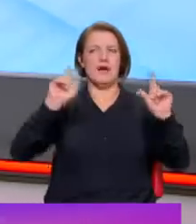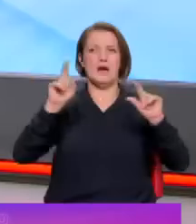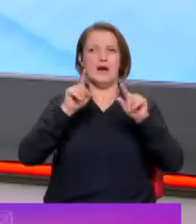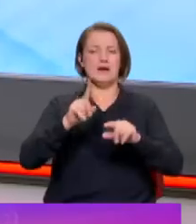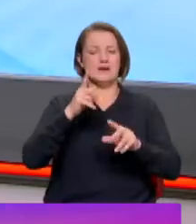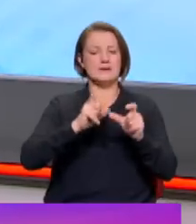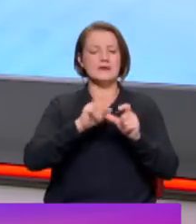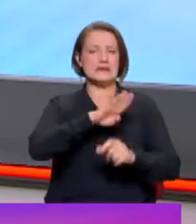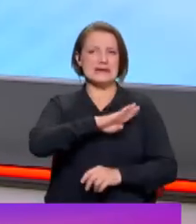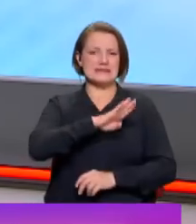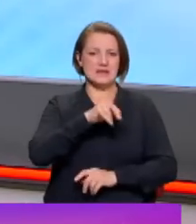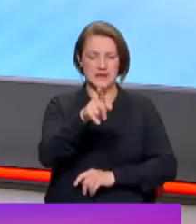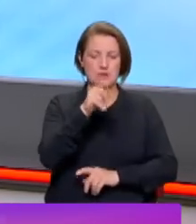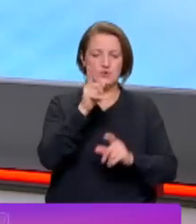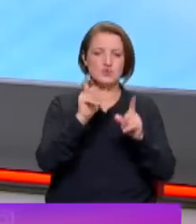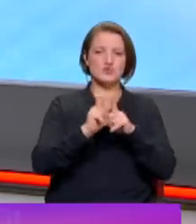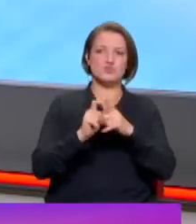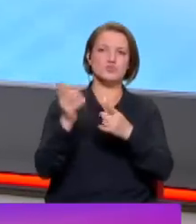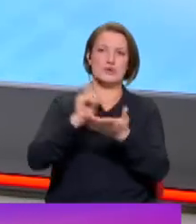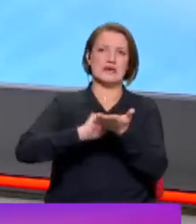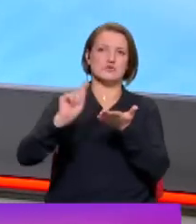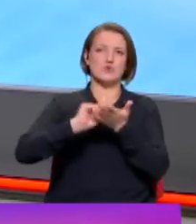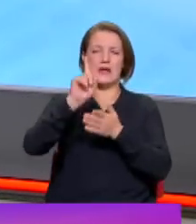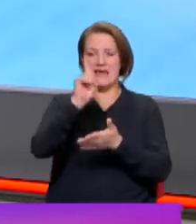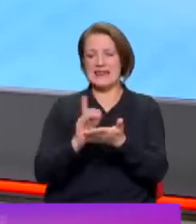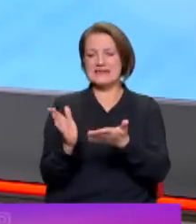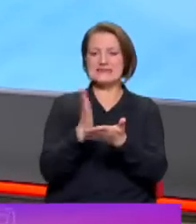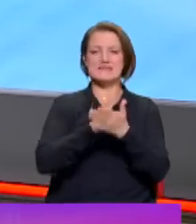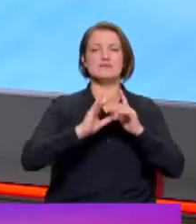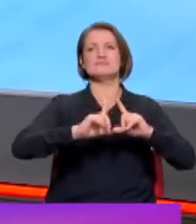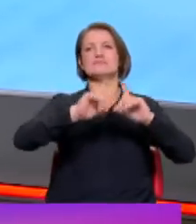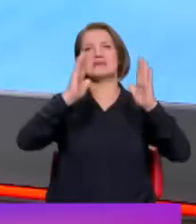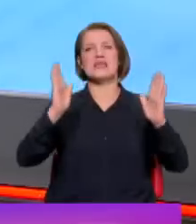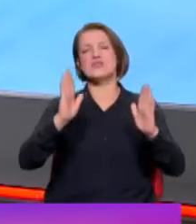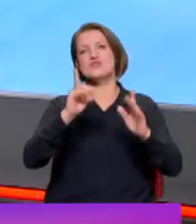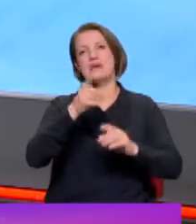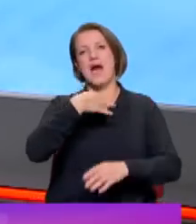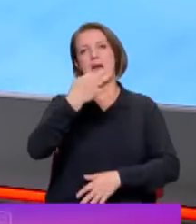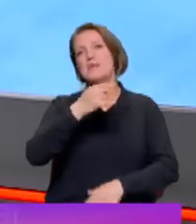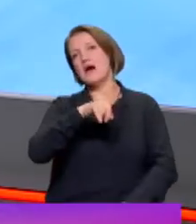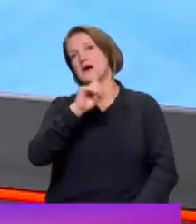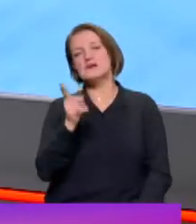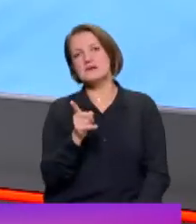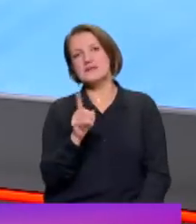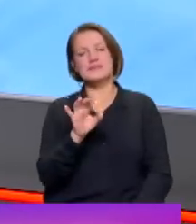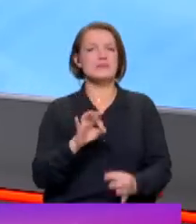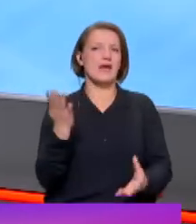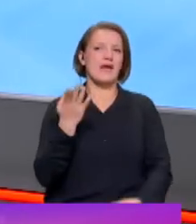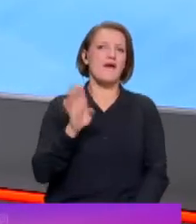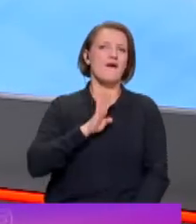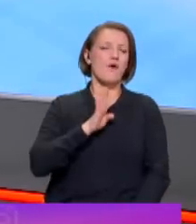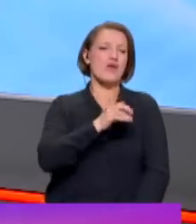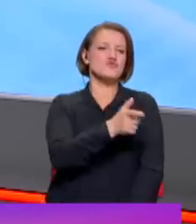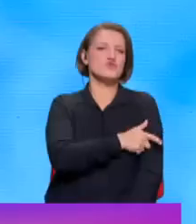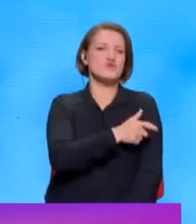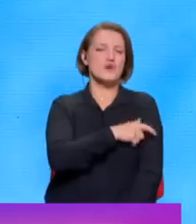Gazze'deki durumu ele alıyor Eee ama ilk sayfada genişçe yer verdiği bir diğer haber bakın ne Öğrenci